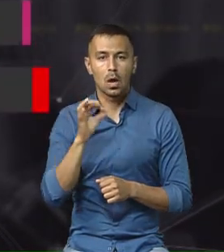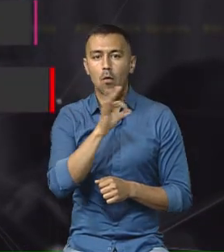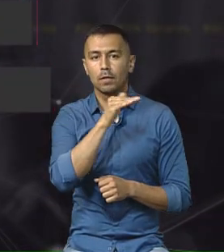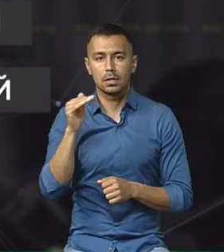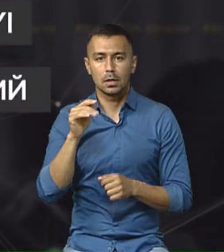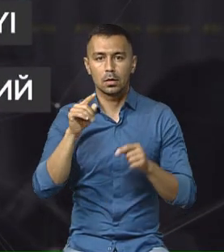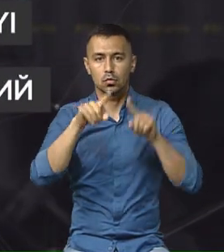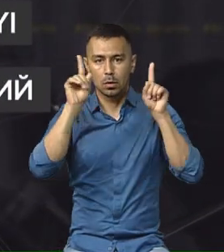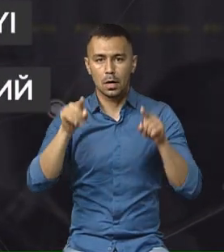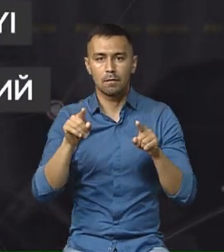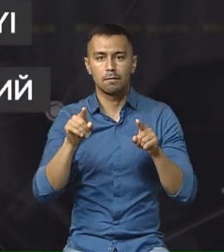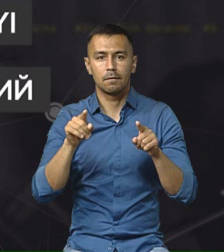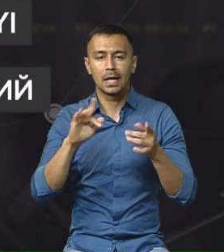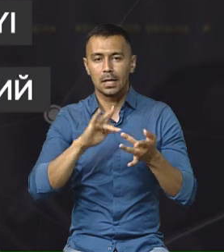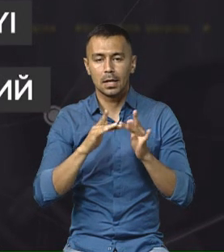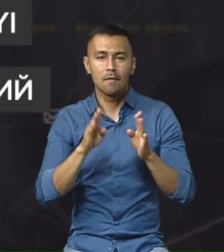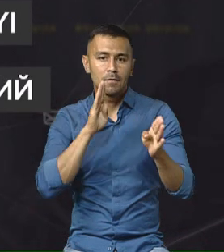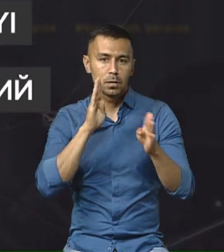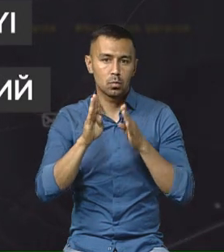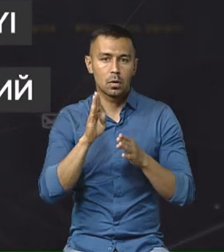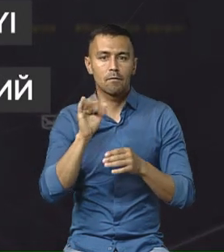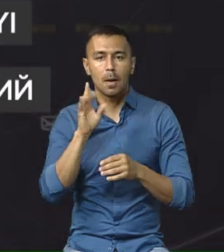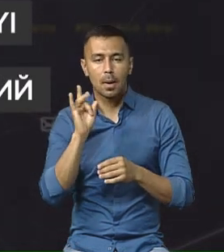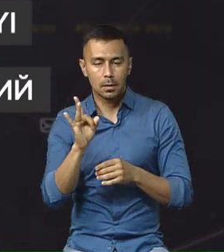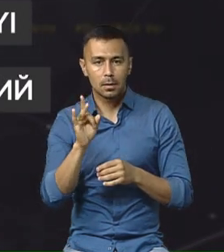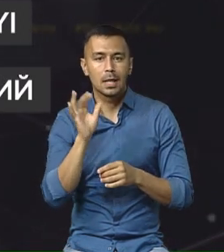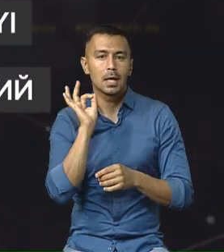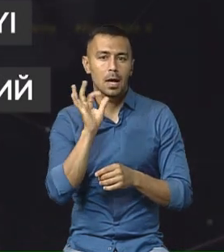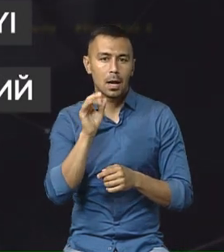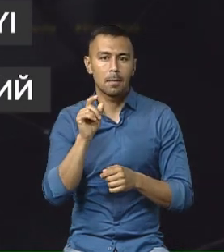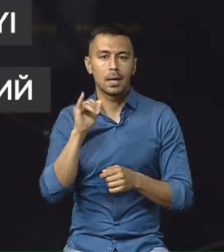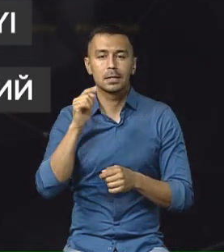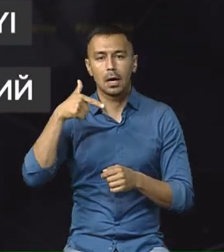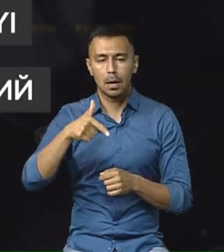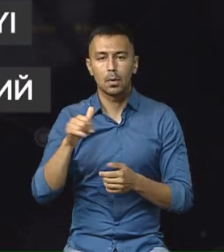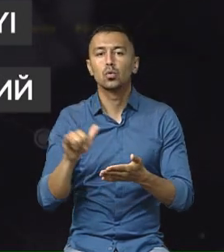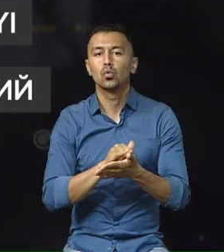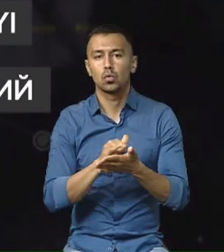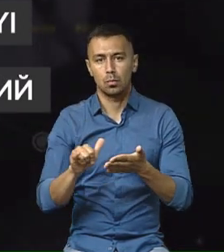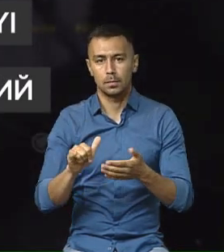офіційних сторінках у соцмережах – Facebook, Viber, Telegram, Instagram та YouTube-каналі.